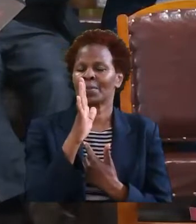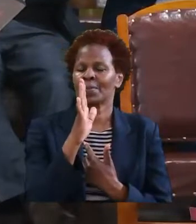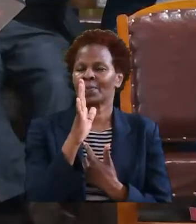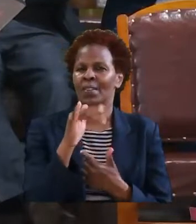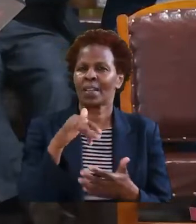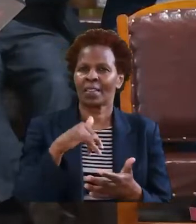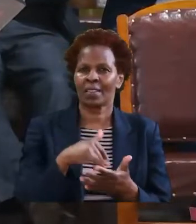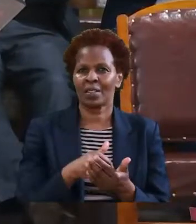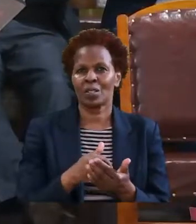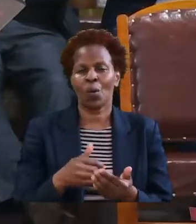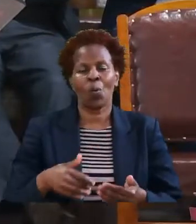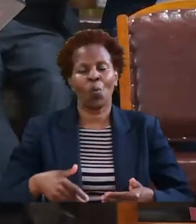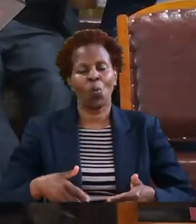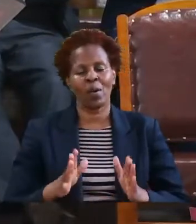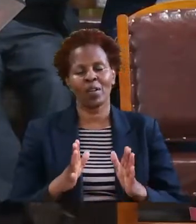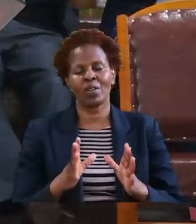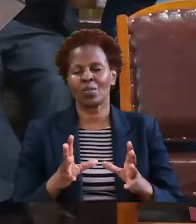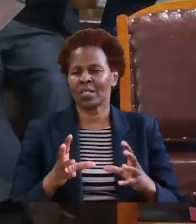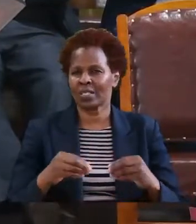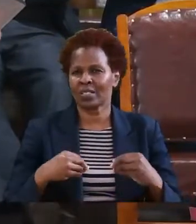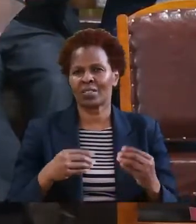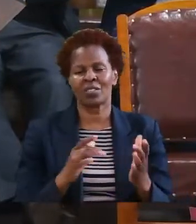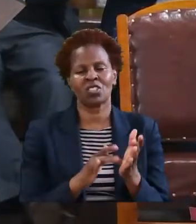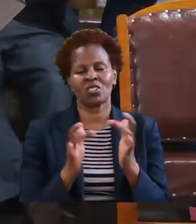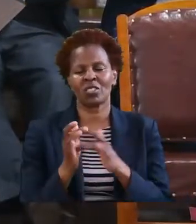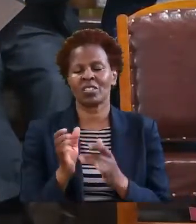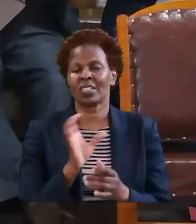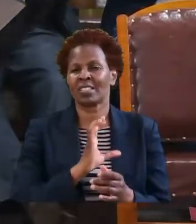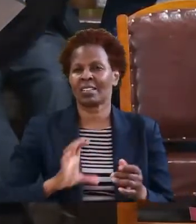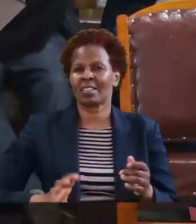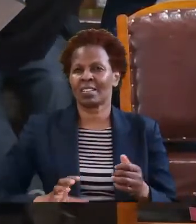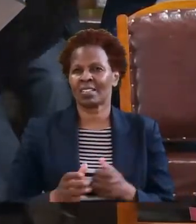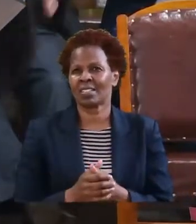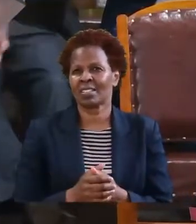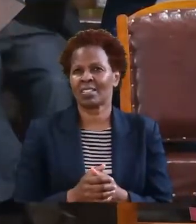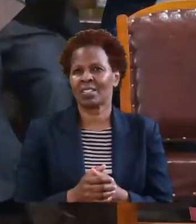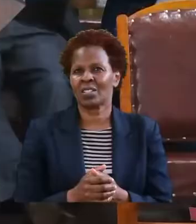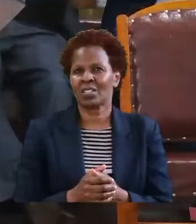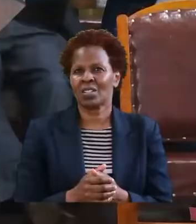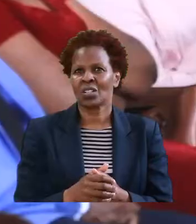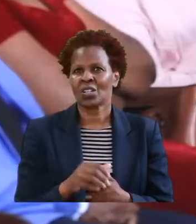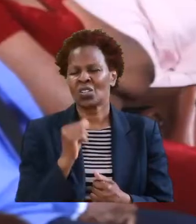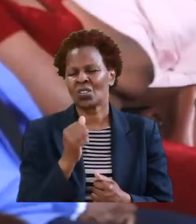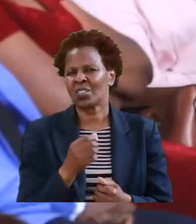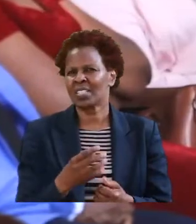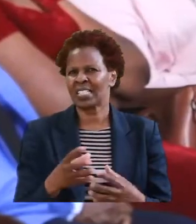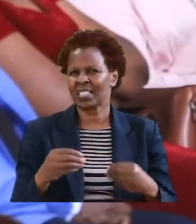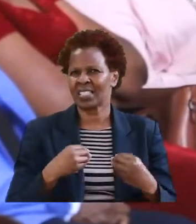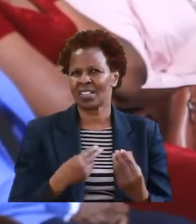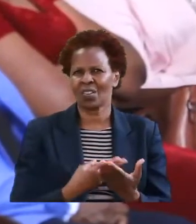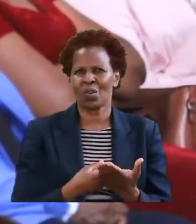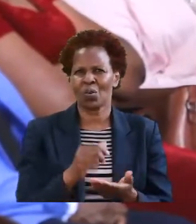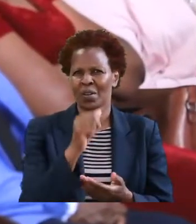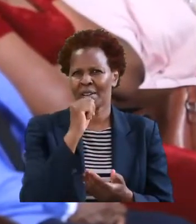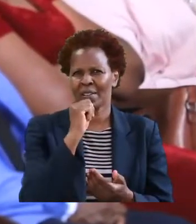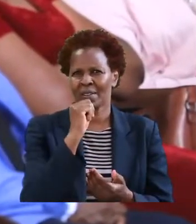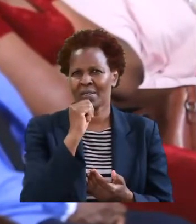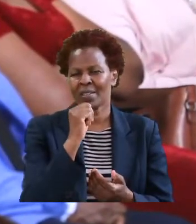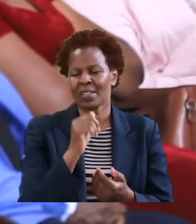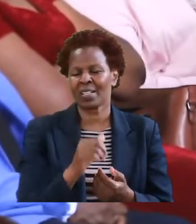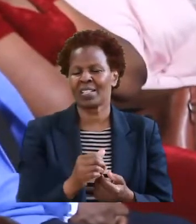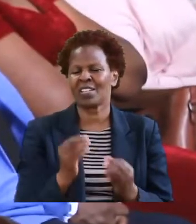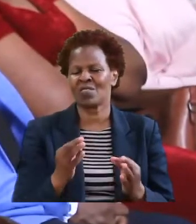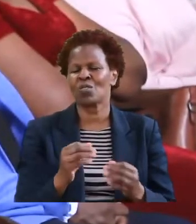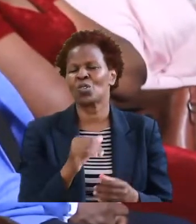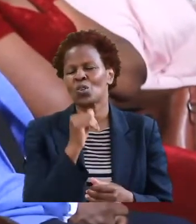njia ya kumpokea Bwana Yesu Kristo. Sio ati kula hii Holy Communion. Hii Holy Communion ni kula na ujuana na Bwana, hiyo